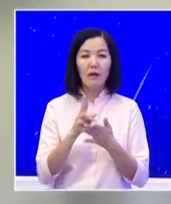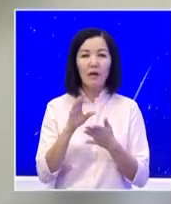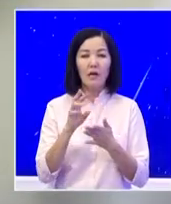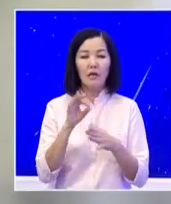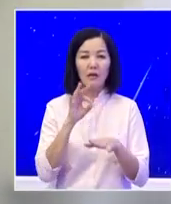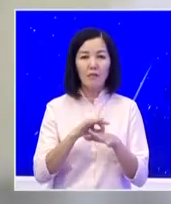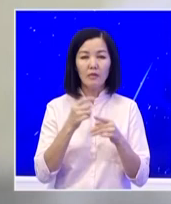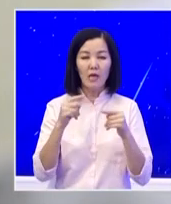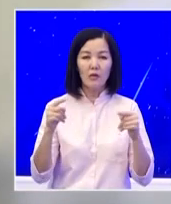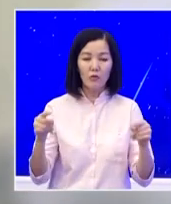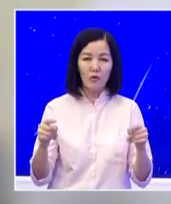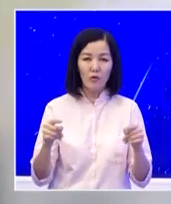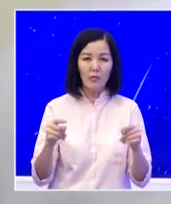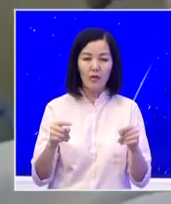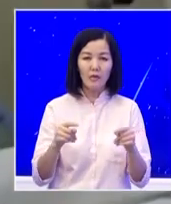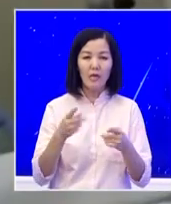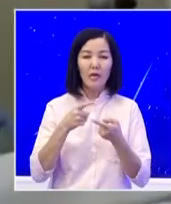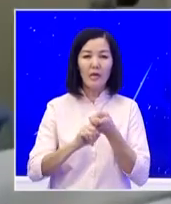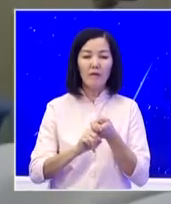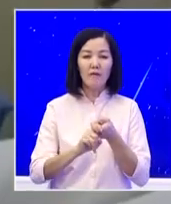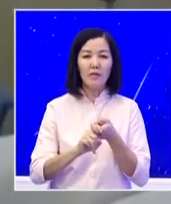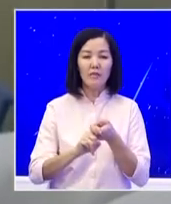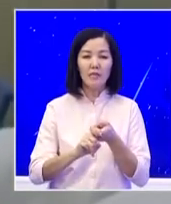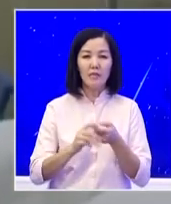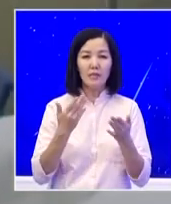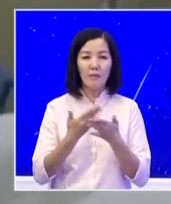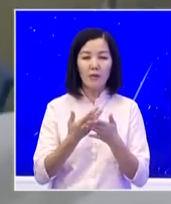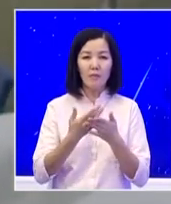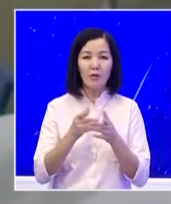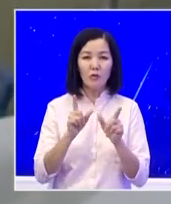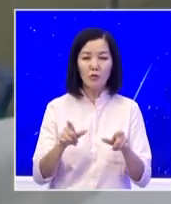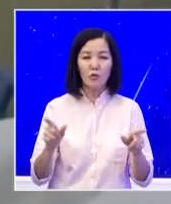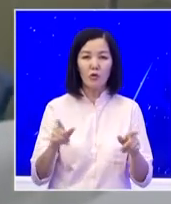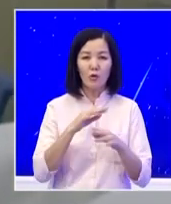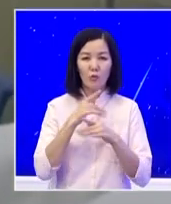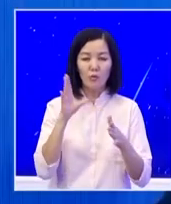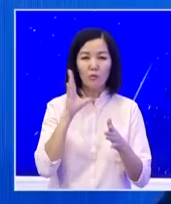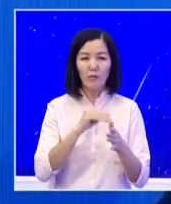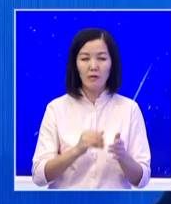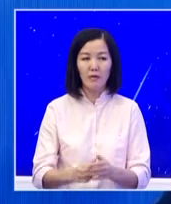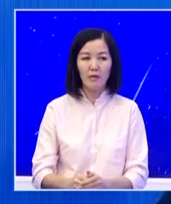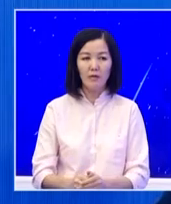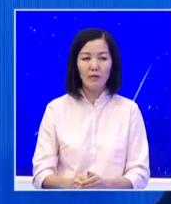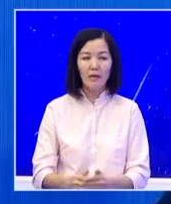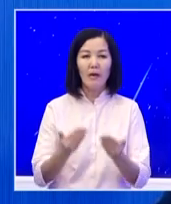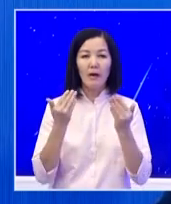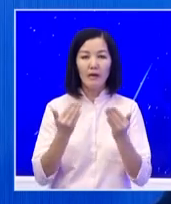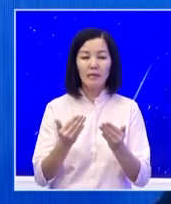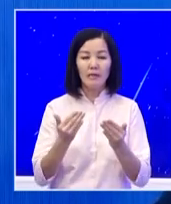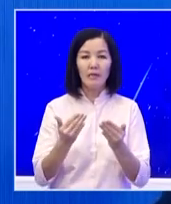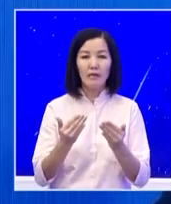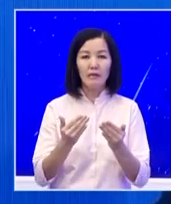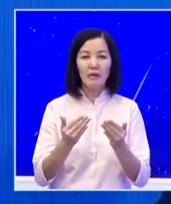түрлі әлпетке ие, сондықтан инфекцияның еш белгісі жоқ, жұқтырғандар саны көбейіп кеткен. Бұл мәселе қазір